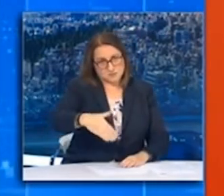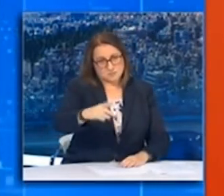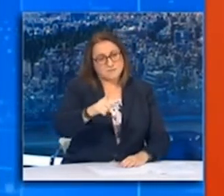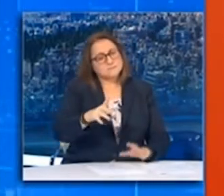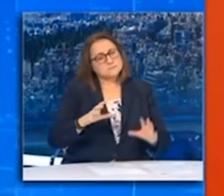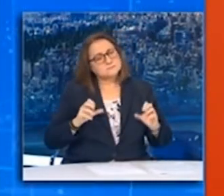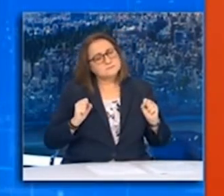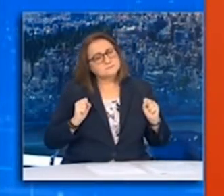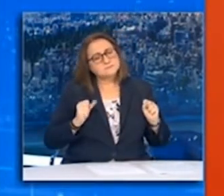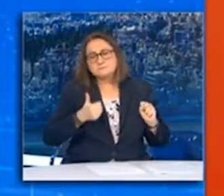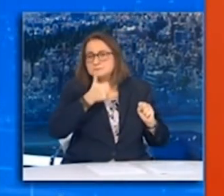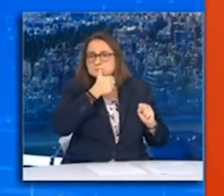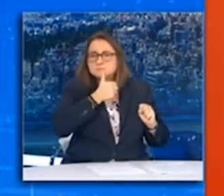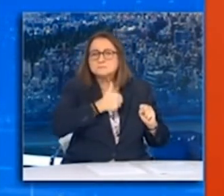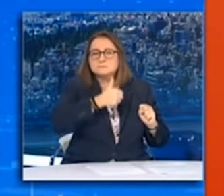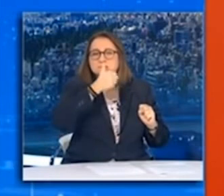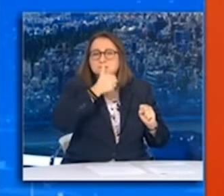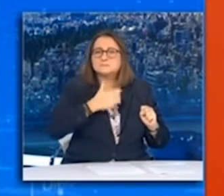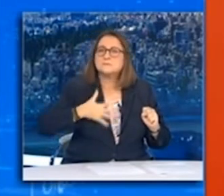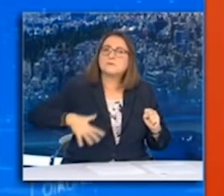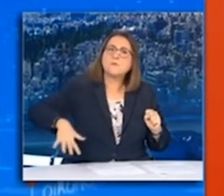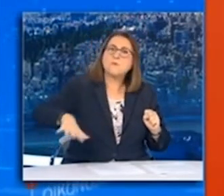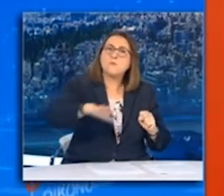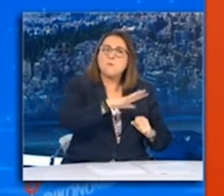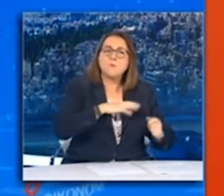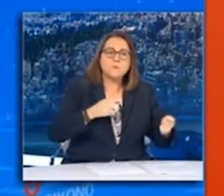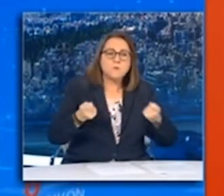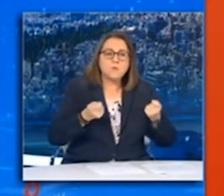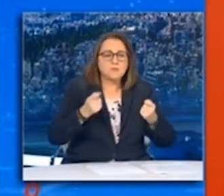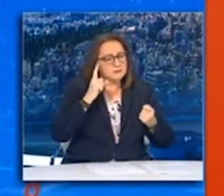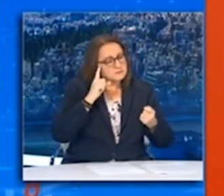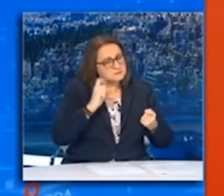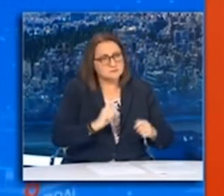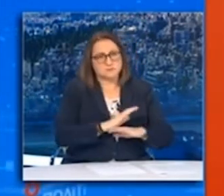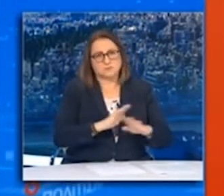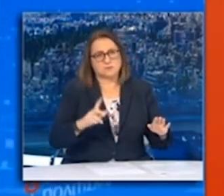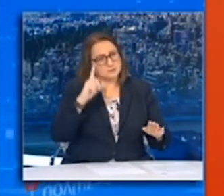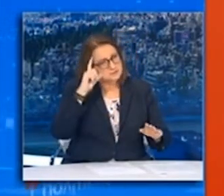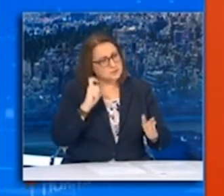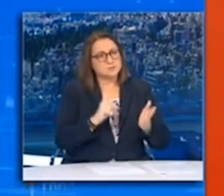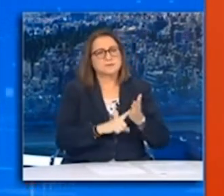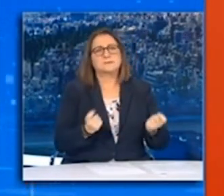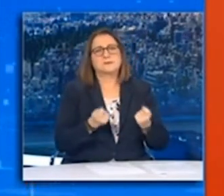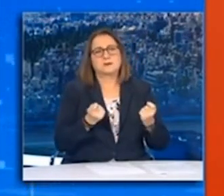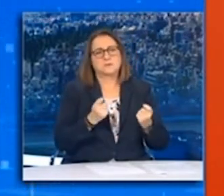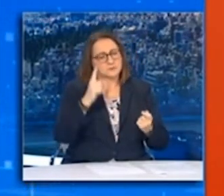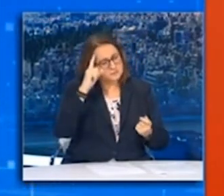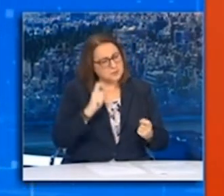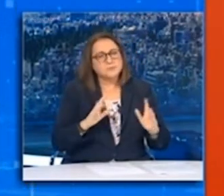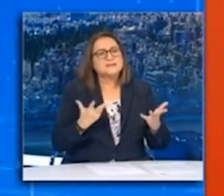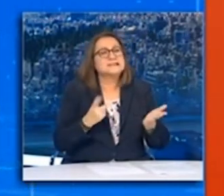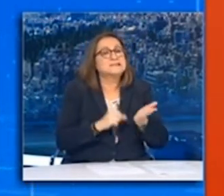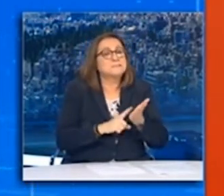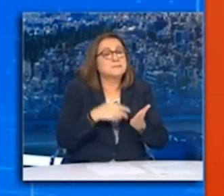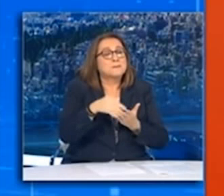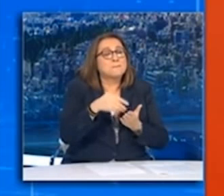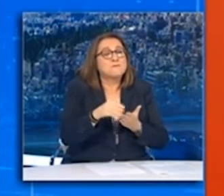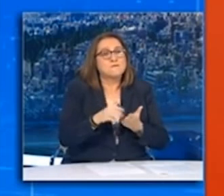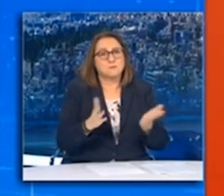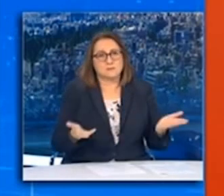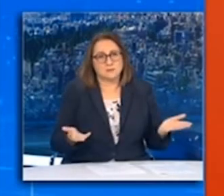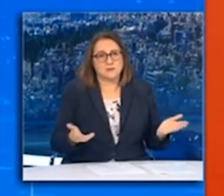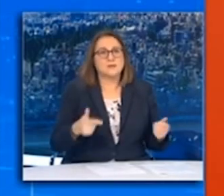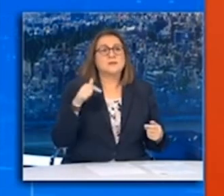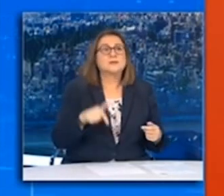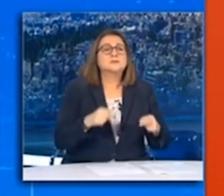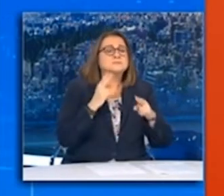τις οδηγίες με τις οποίες είμαστε πλέον όλοι εξοικειωμένοι και ξέρουμε τι πρέπει να κάνουμε και τι να αποφεύγουμε. Αυτό που προέχει